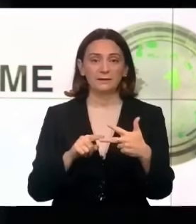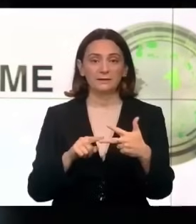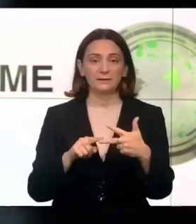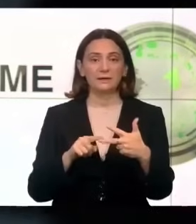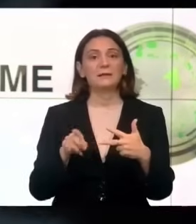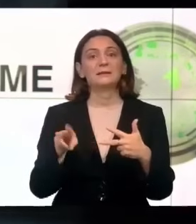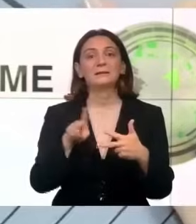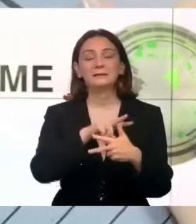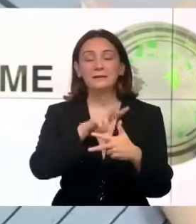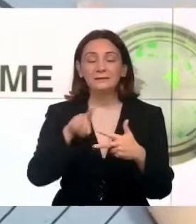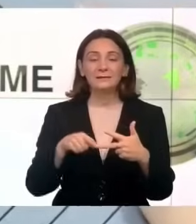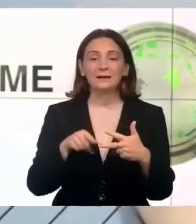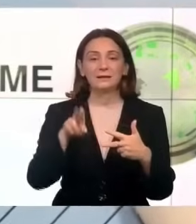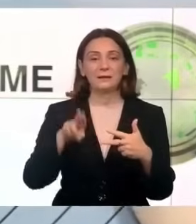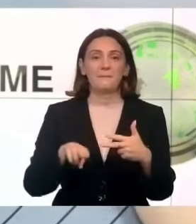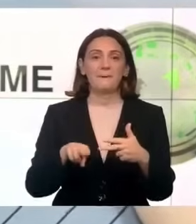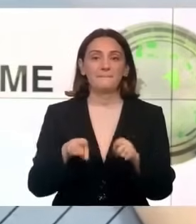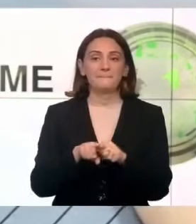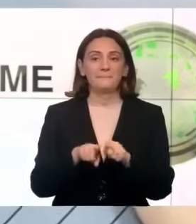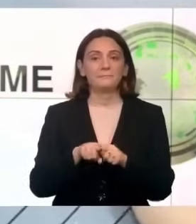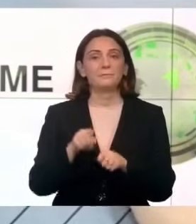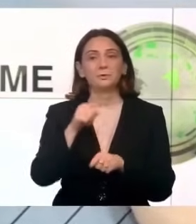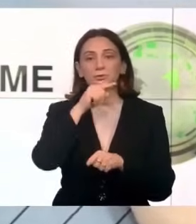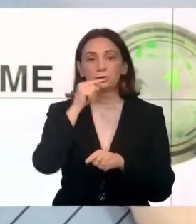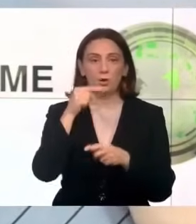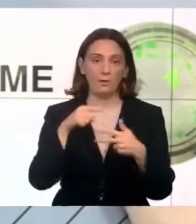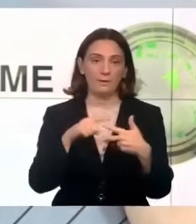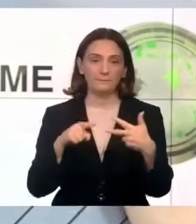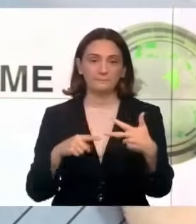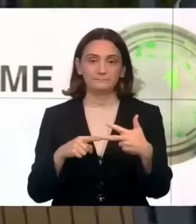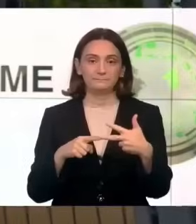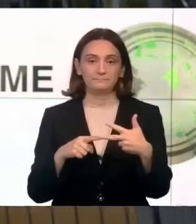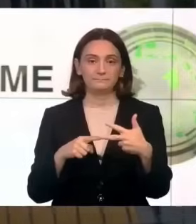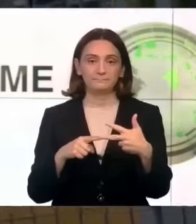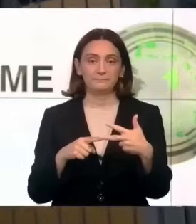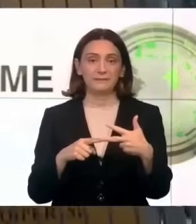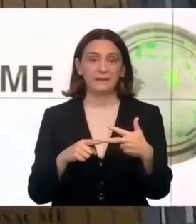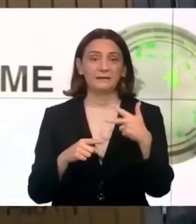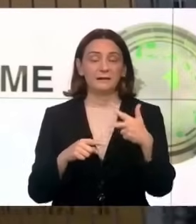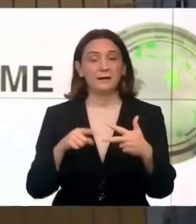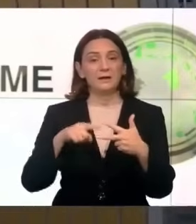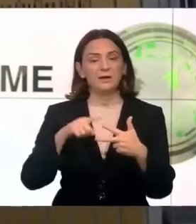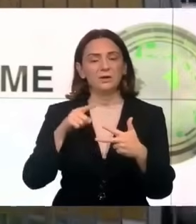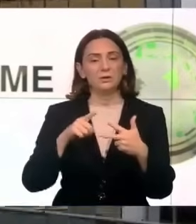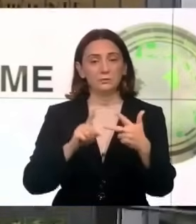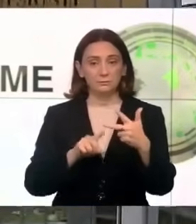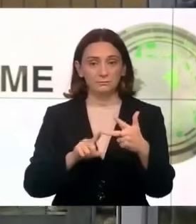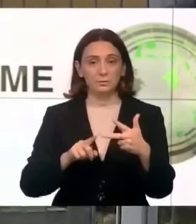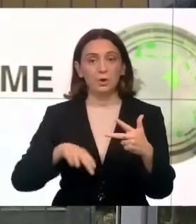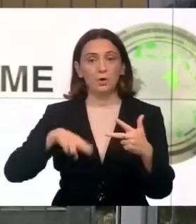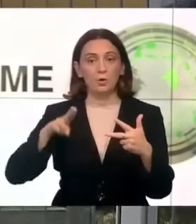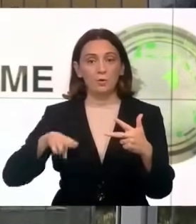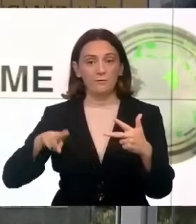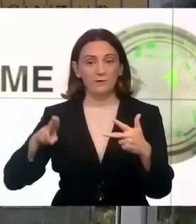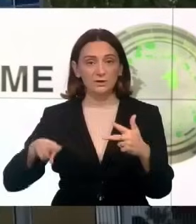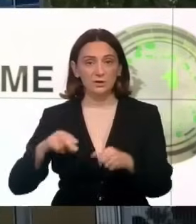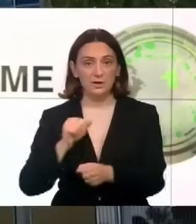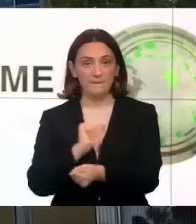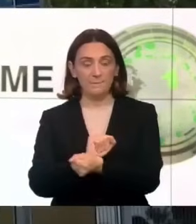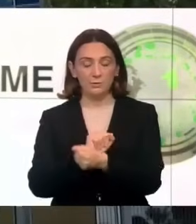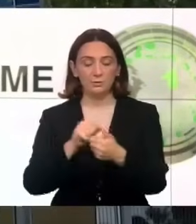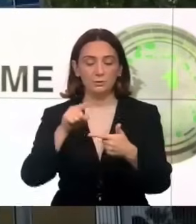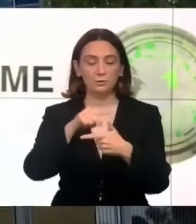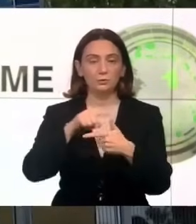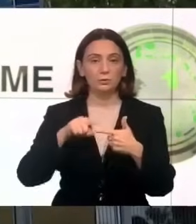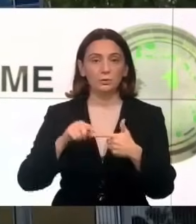të njëjta penale në vitin 2012 nga autoritetet e drejtësisë norvegjeze. SPAK ndërkohë ka sekuestruar